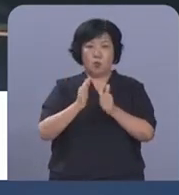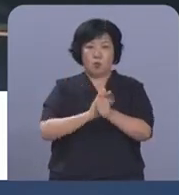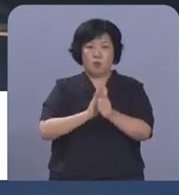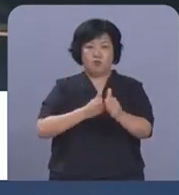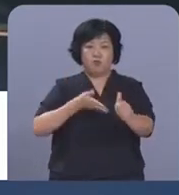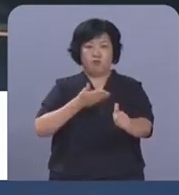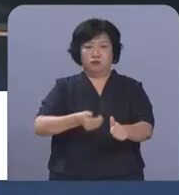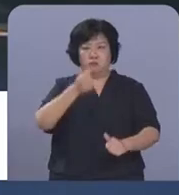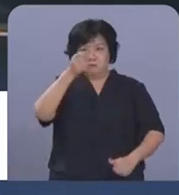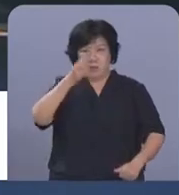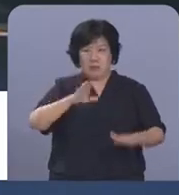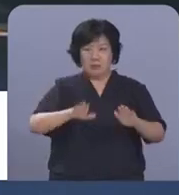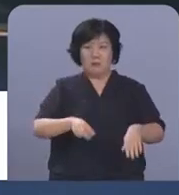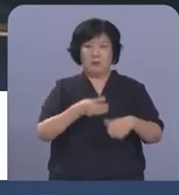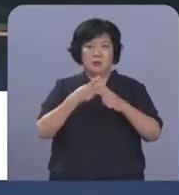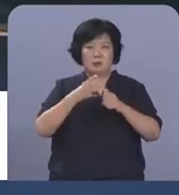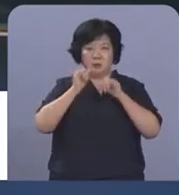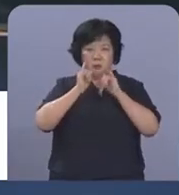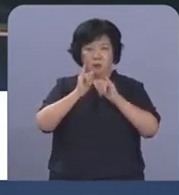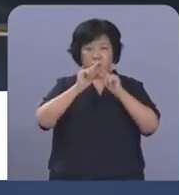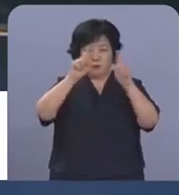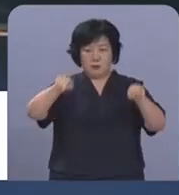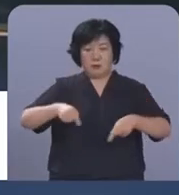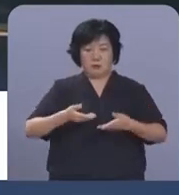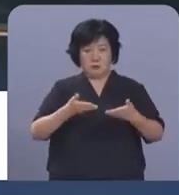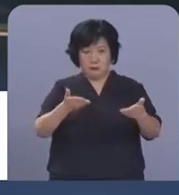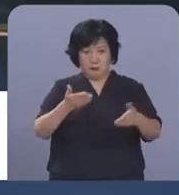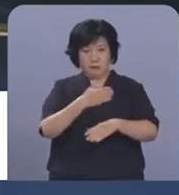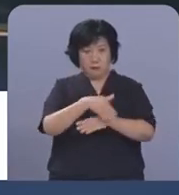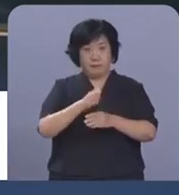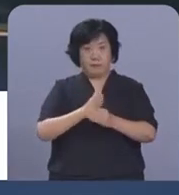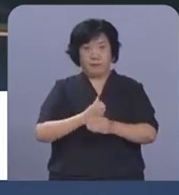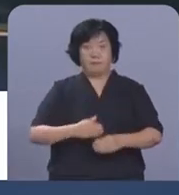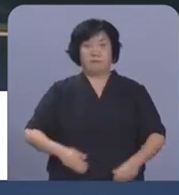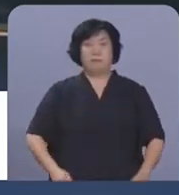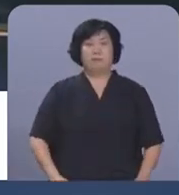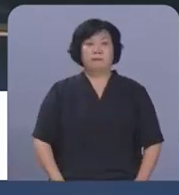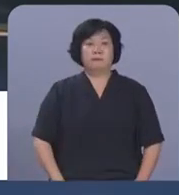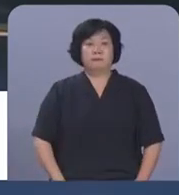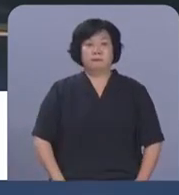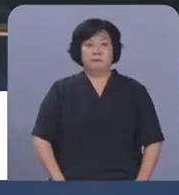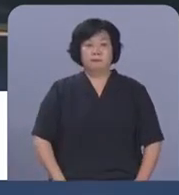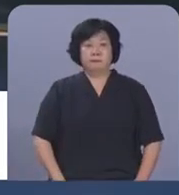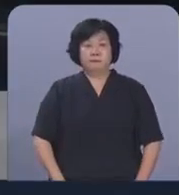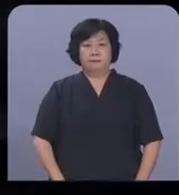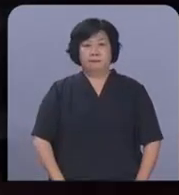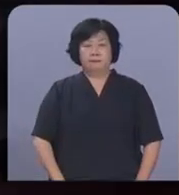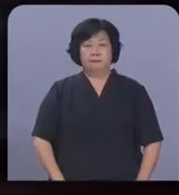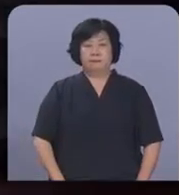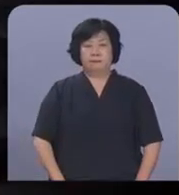차례여서 이번에 세 번째 표창장을 받게 됐습니다. 김영록 기자가 취재했습니다.